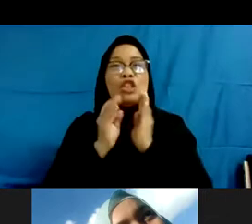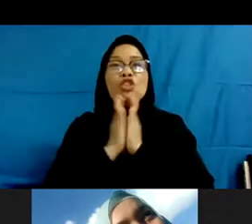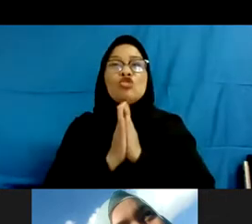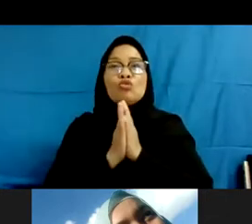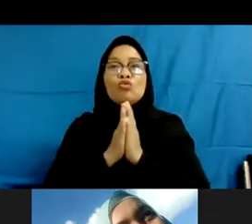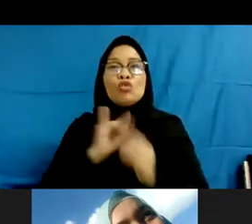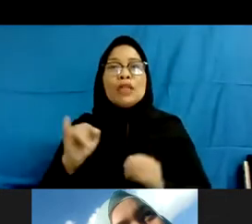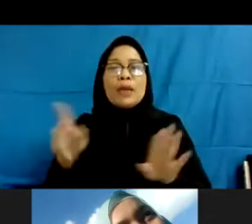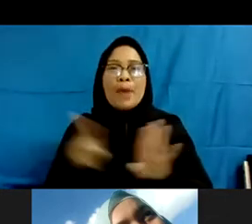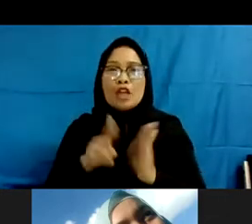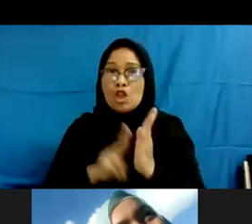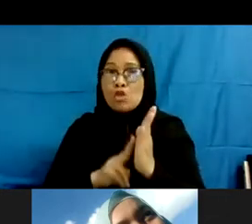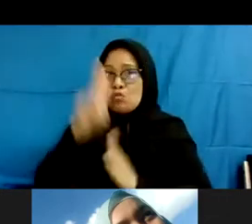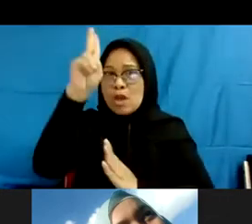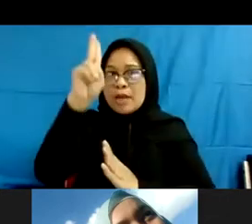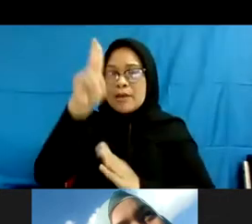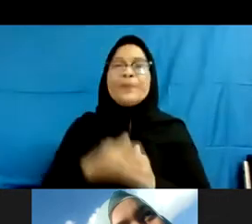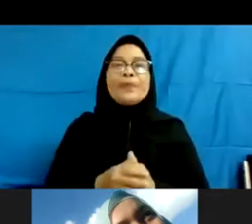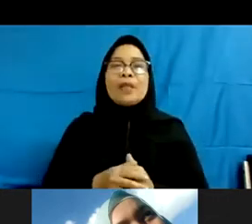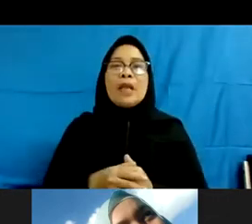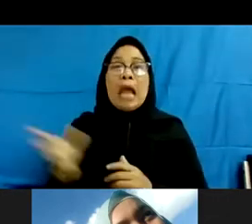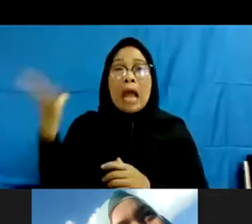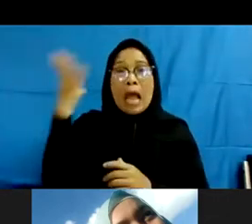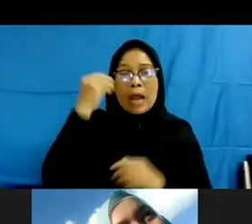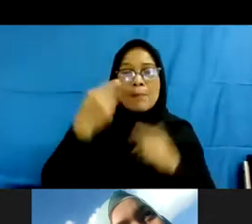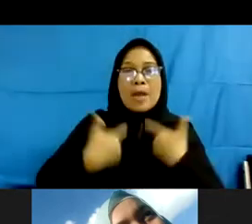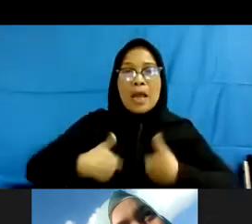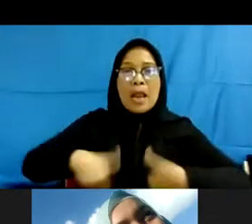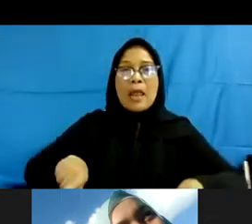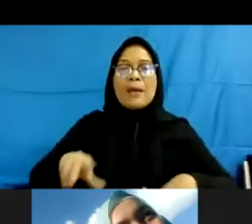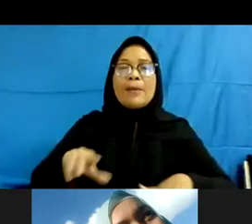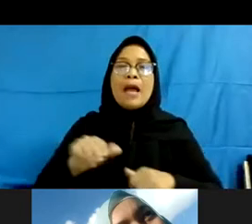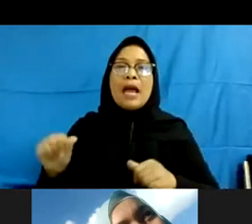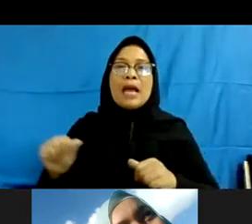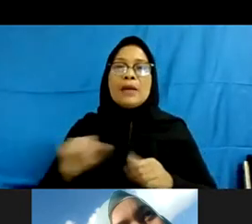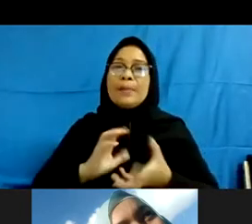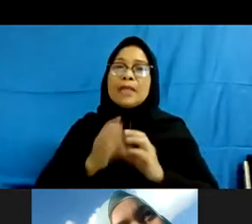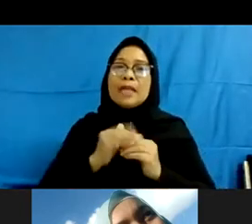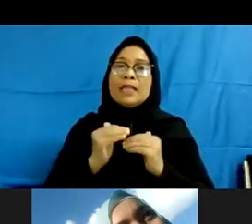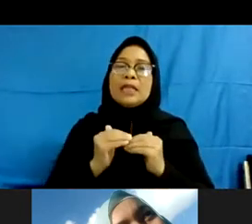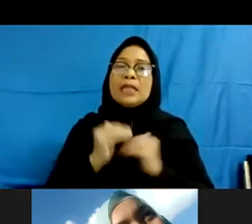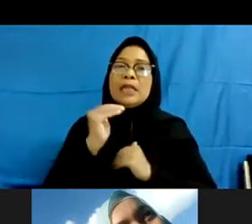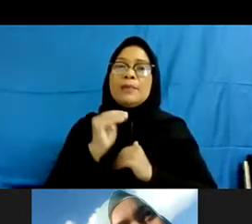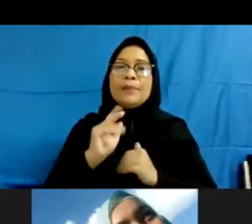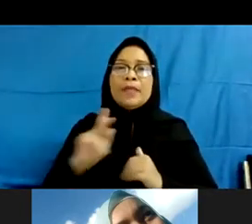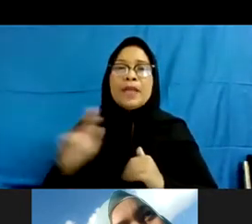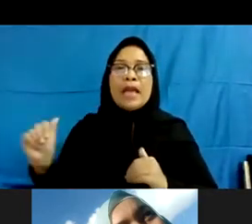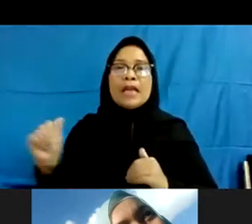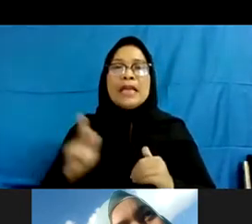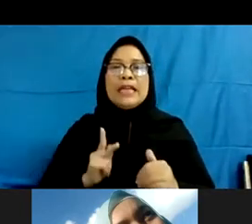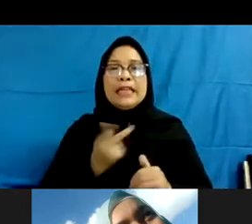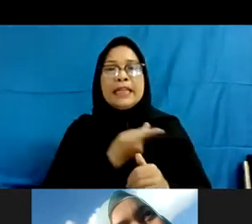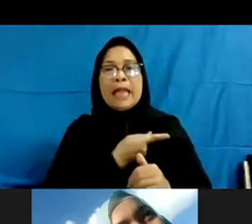kepada Tuhan kepada kita. Jadi harus anggap kelemahan itu jadi kelebihan kita. Misalnya tadi karena kita tunanetra,